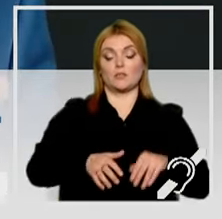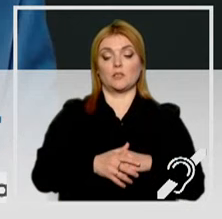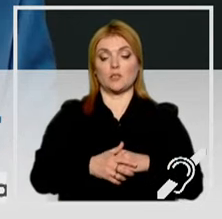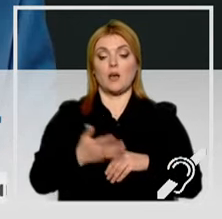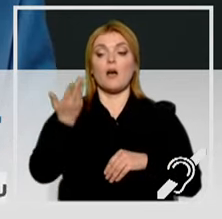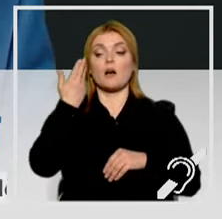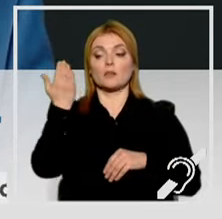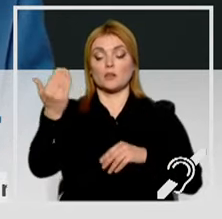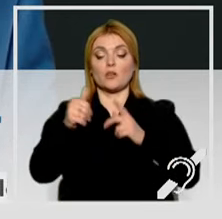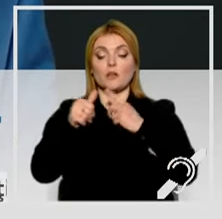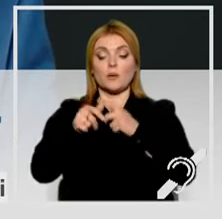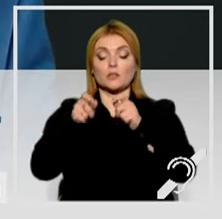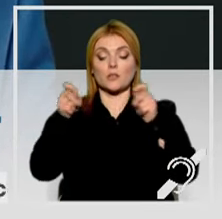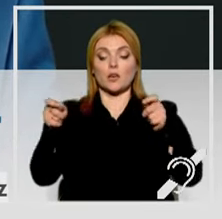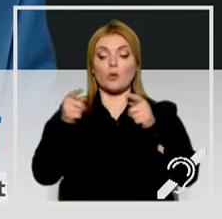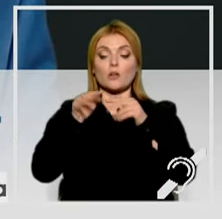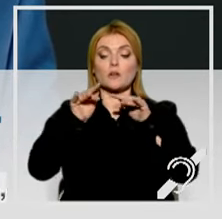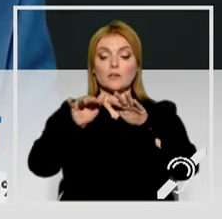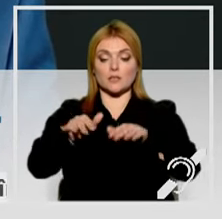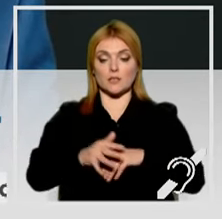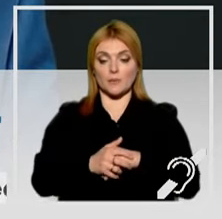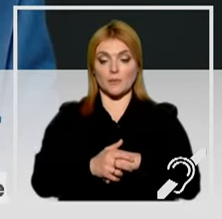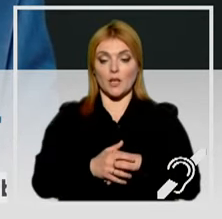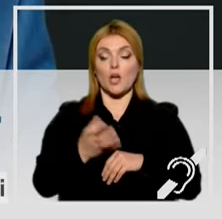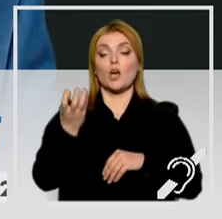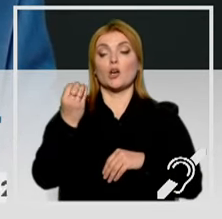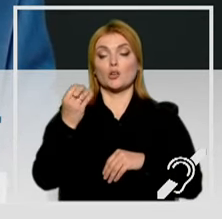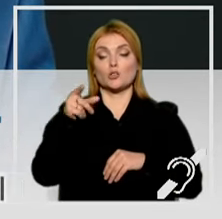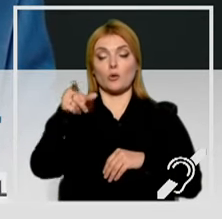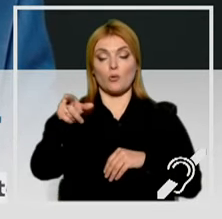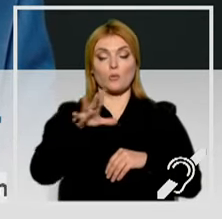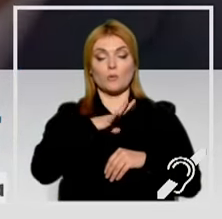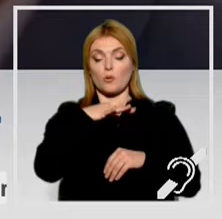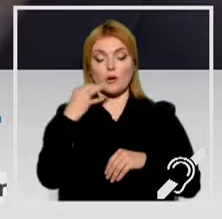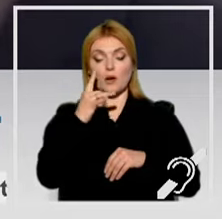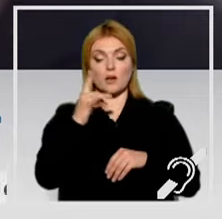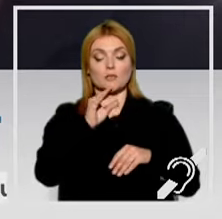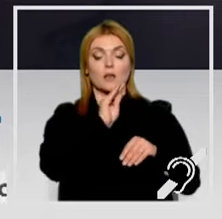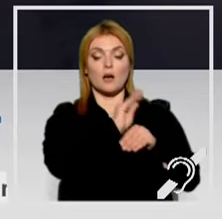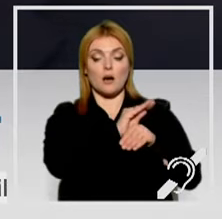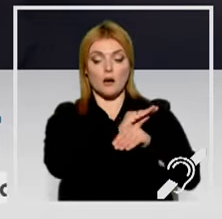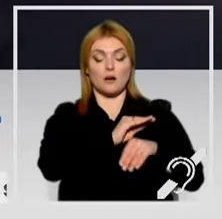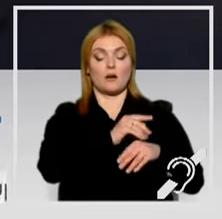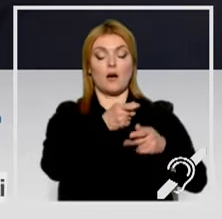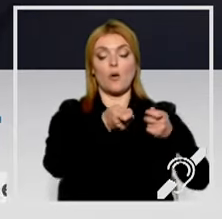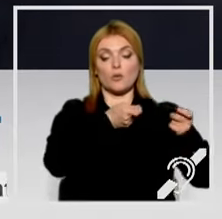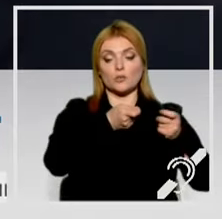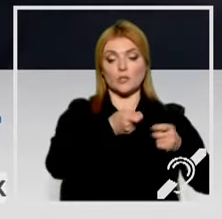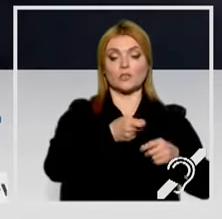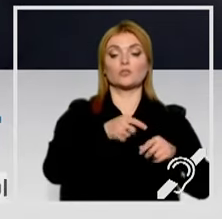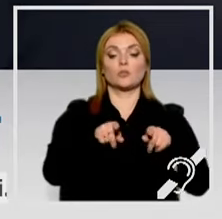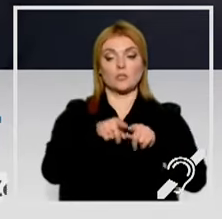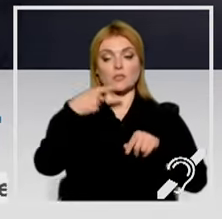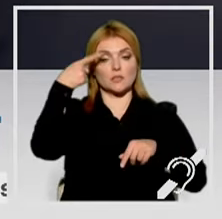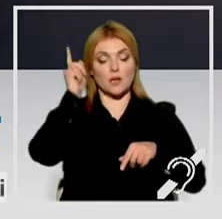bancară Tot atunci gofman a acuzat autoritățile că au urmărit pasiv devalizarea băncii de Economii el a susținut că